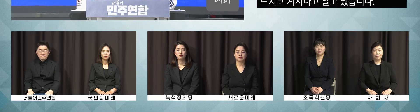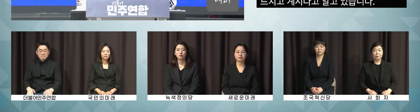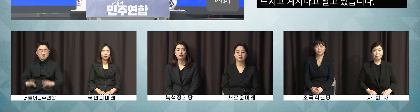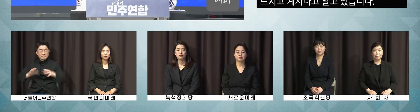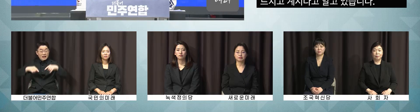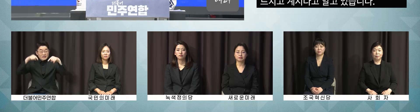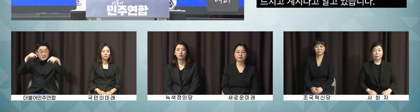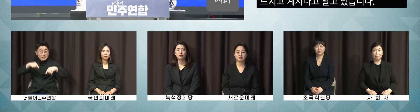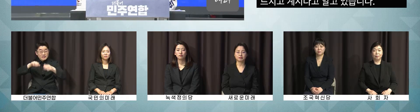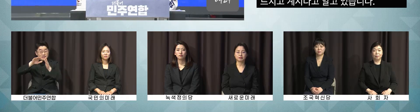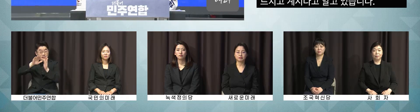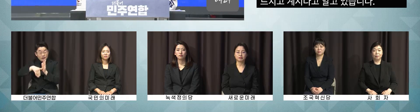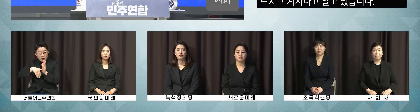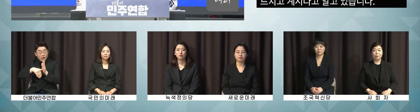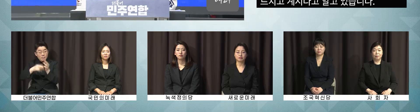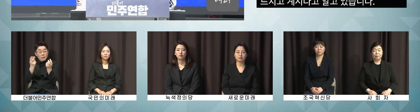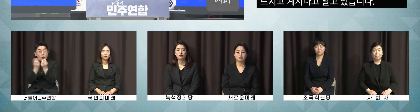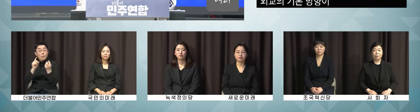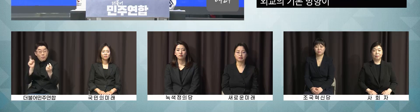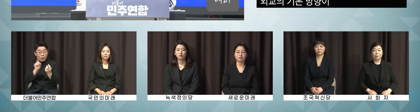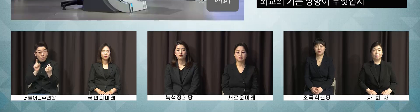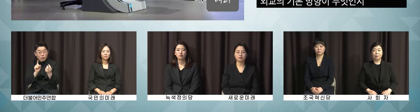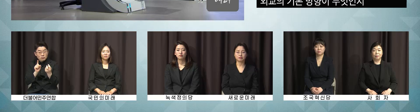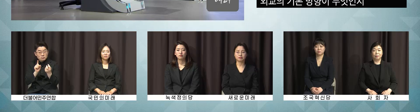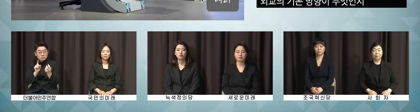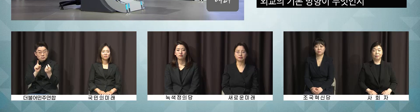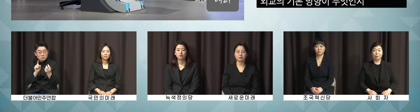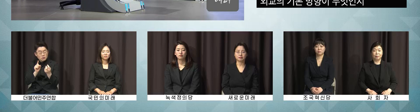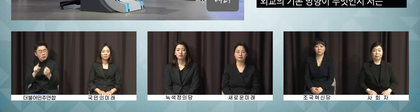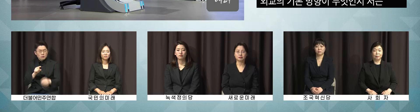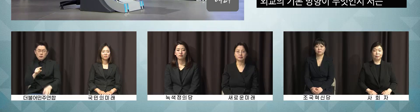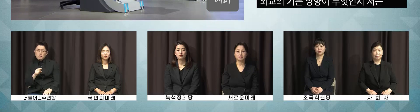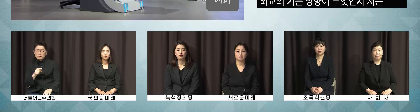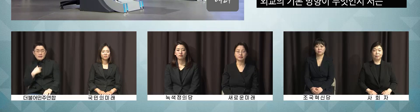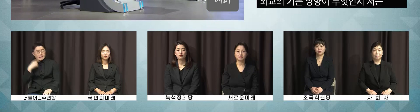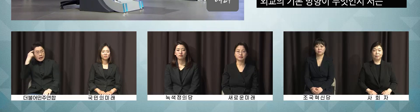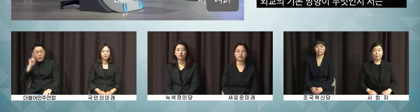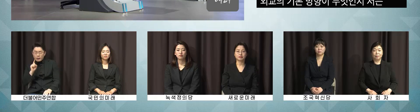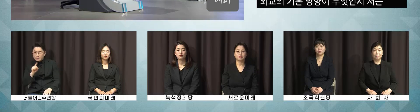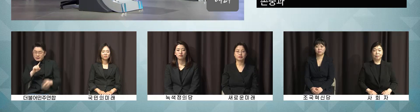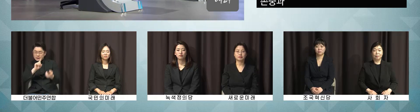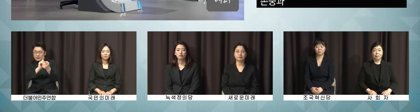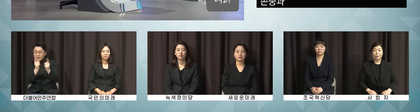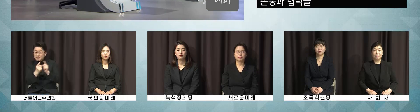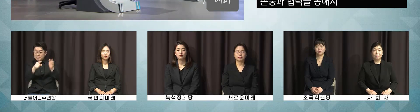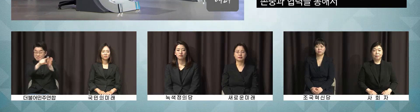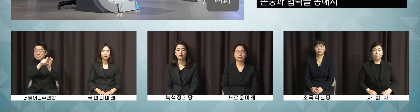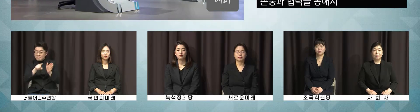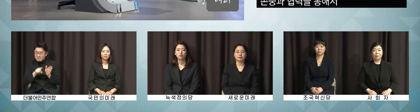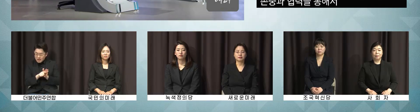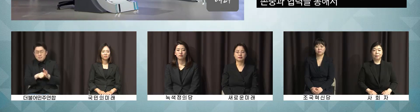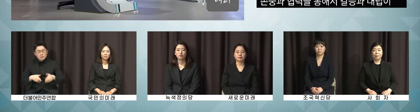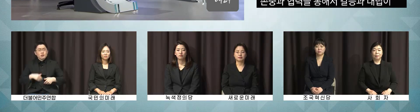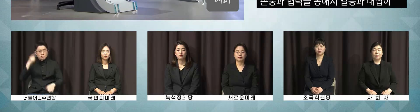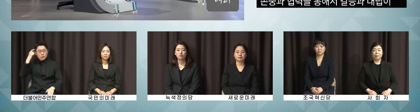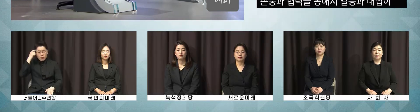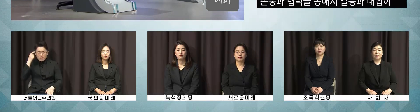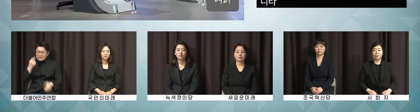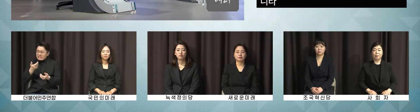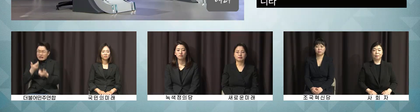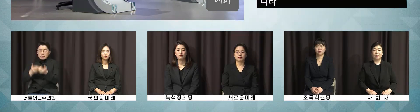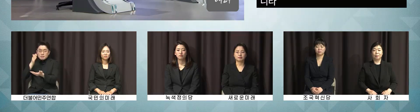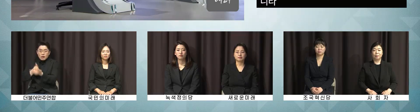기본 방향이 무엇인지 저는 상호 존중과 협력을 통해서 갈등과 대립이 아니라 신뢰의